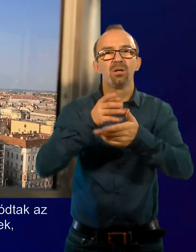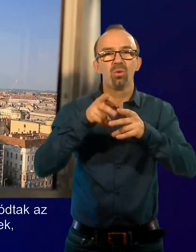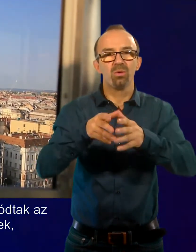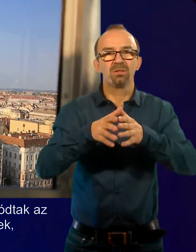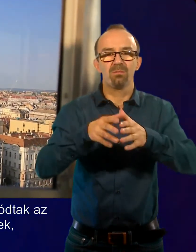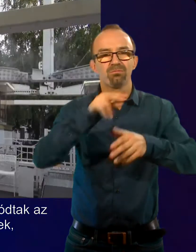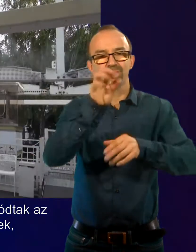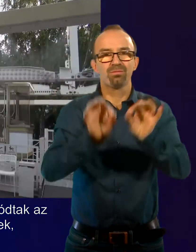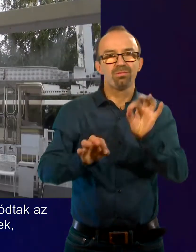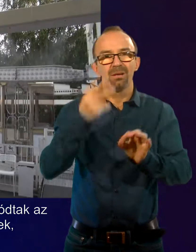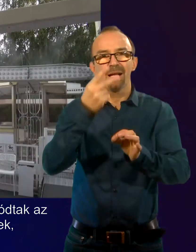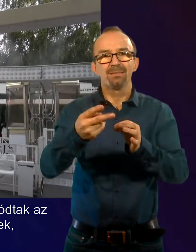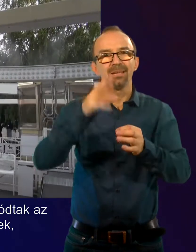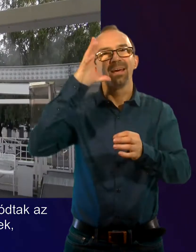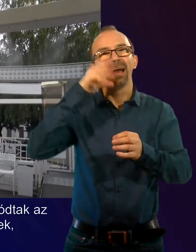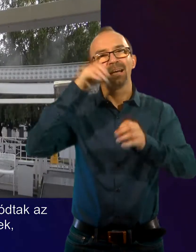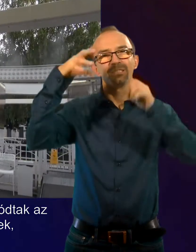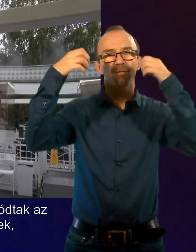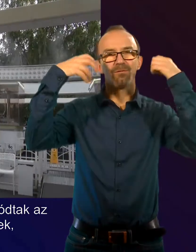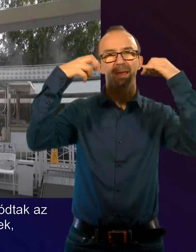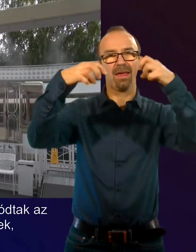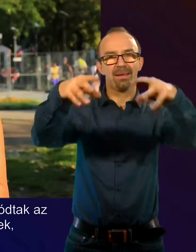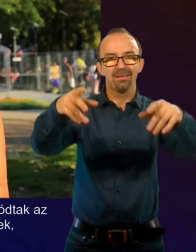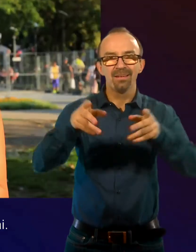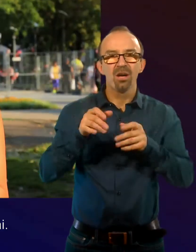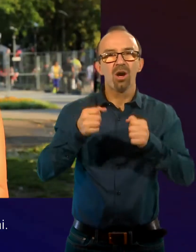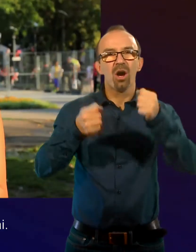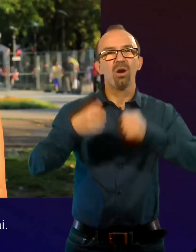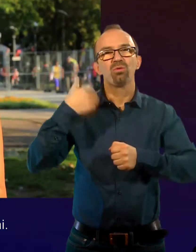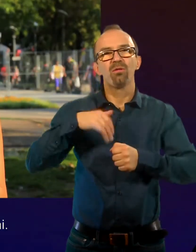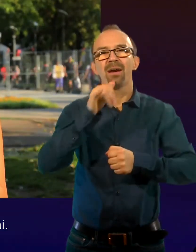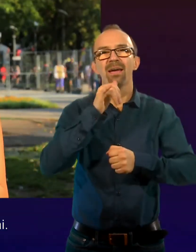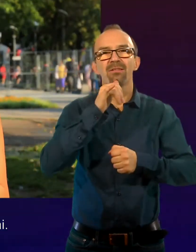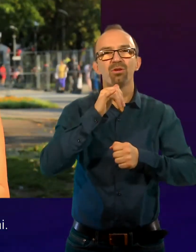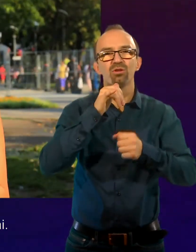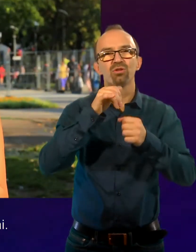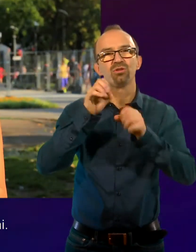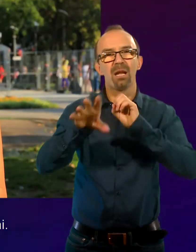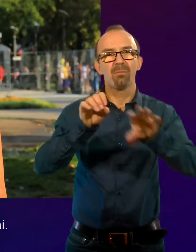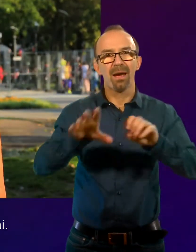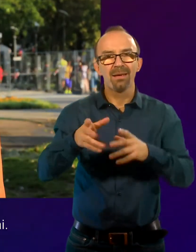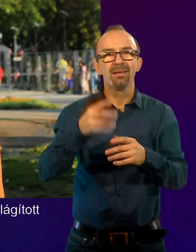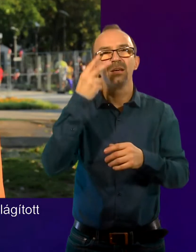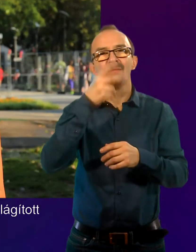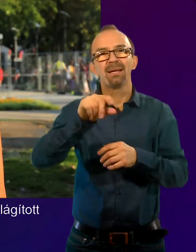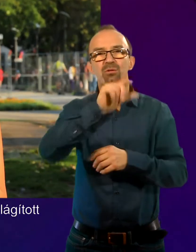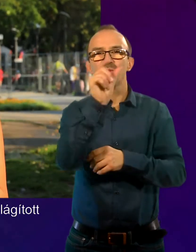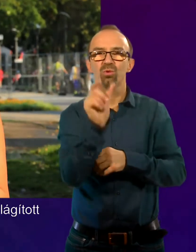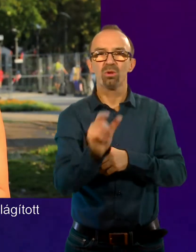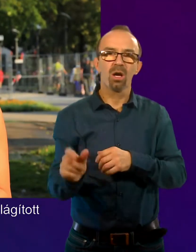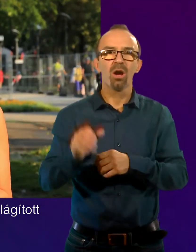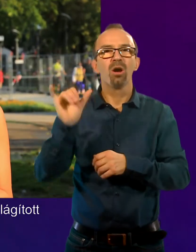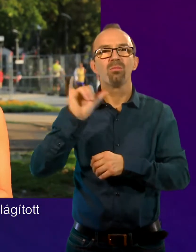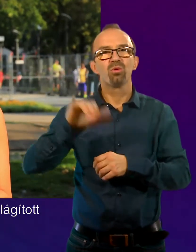kirajzolódtak az utcák, az esti fényben fürdő épületek, az autók fehér és vörös fénycsóvái. Megláttuk a